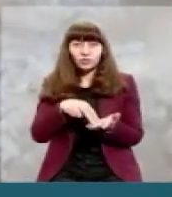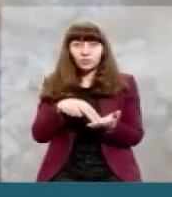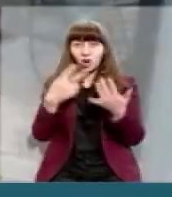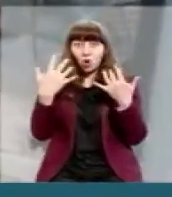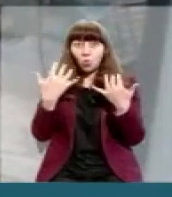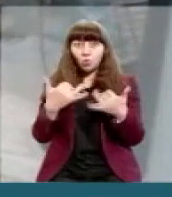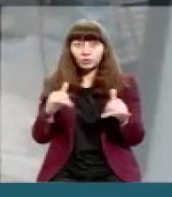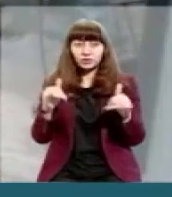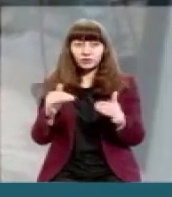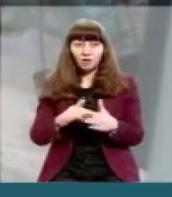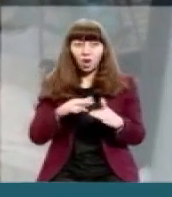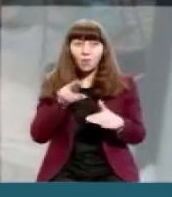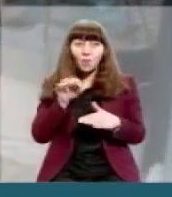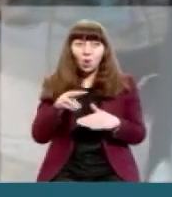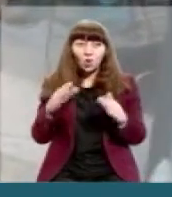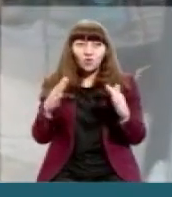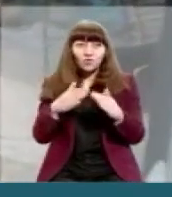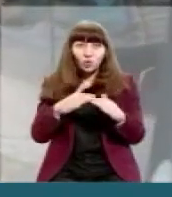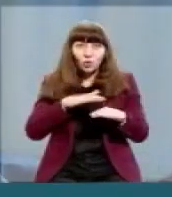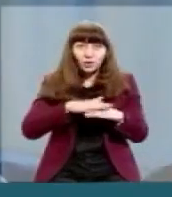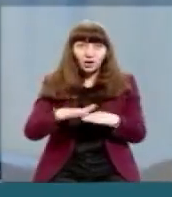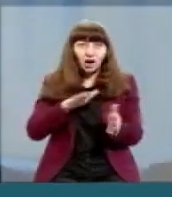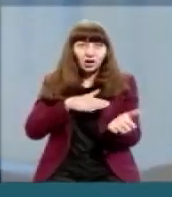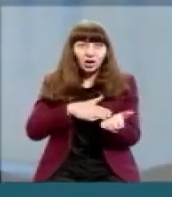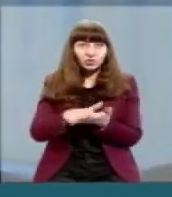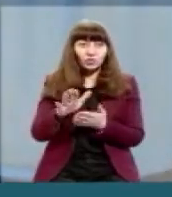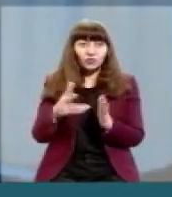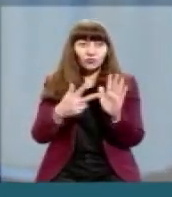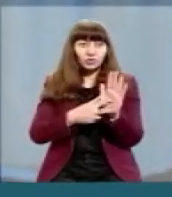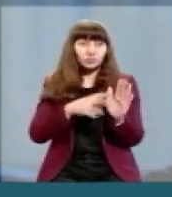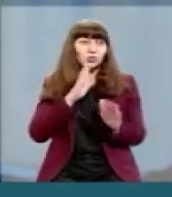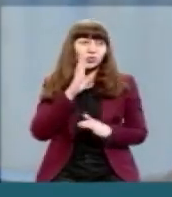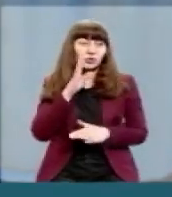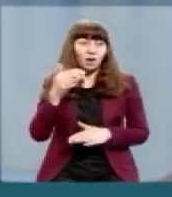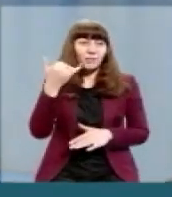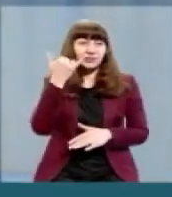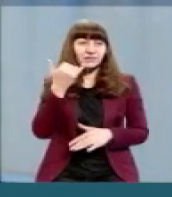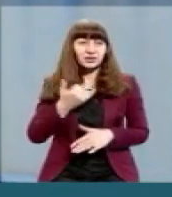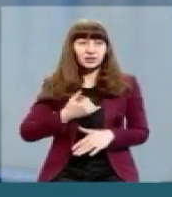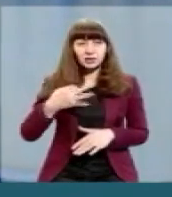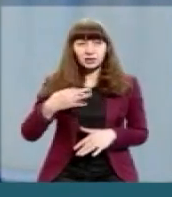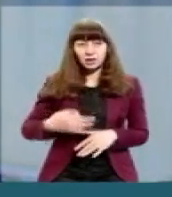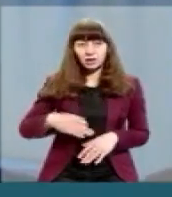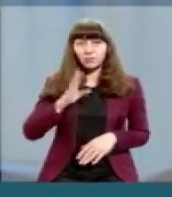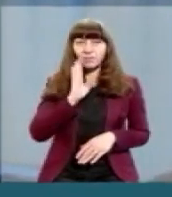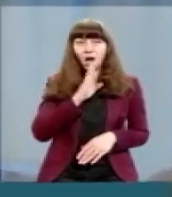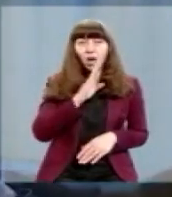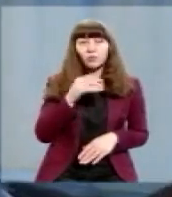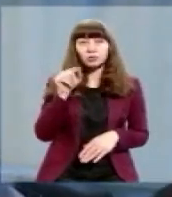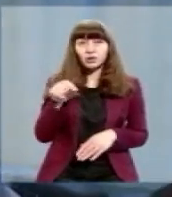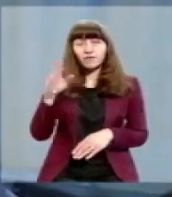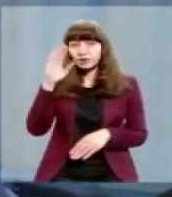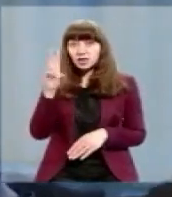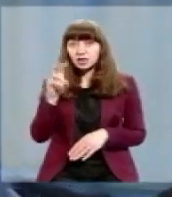глазам. Пол в доме обледенел и превратился в сплошной каток. В 8 часов позвонил сын и говорит: «Мам, у тебя там